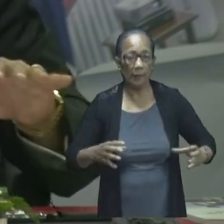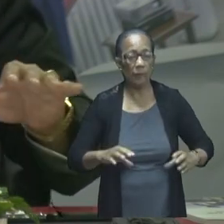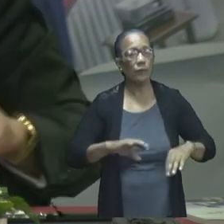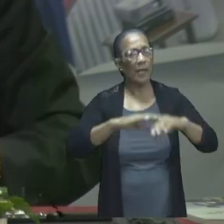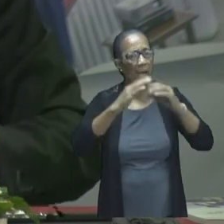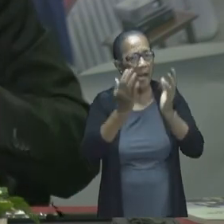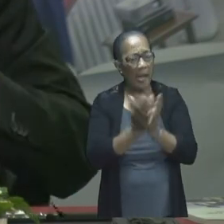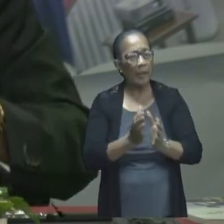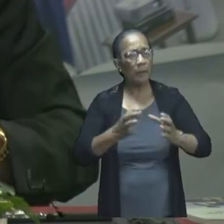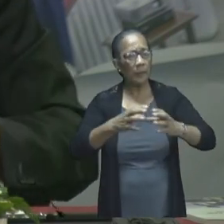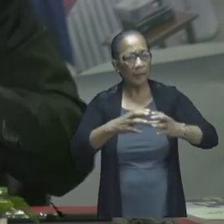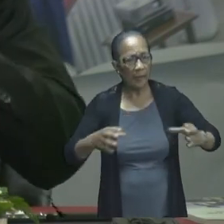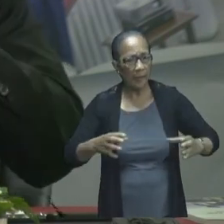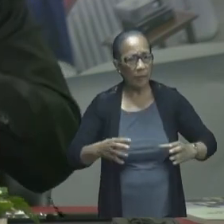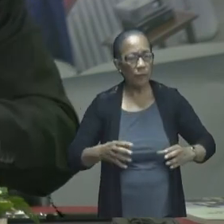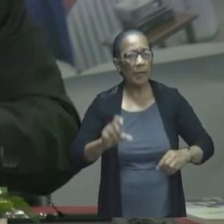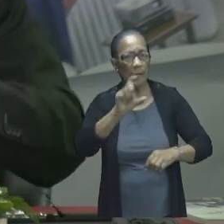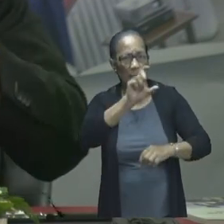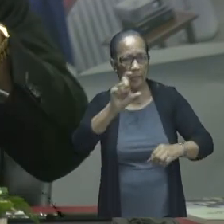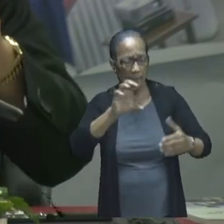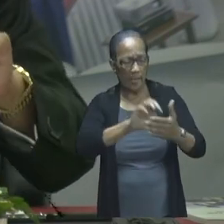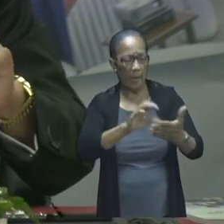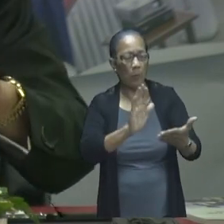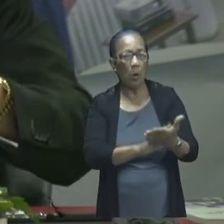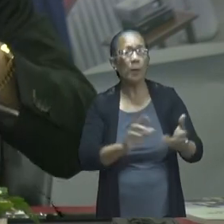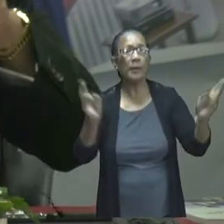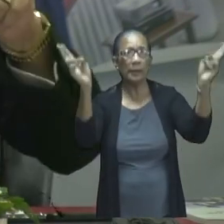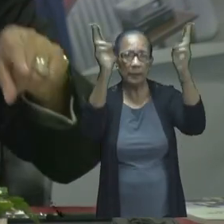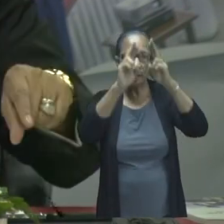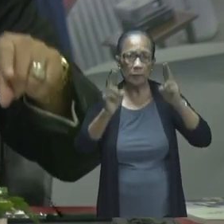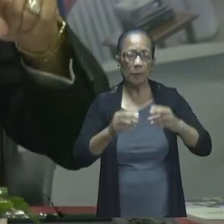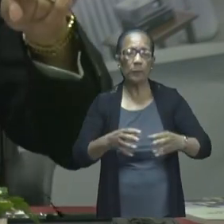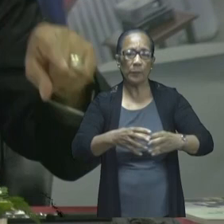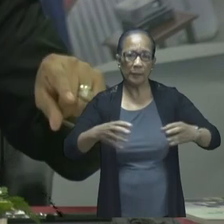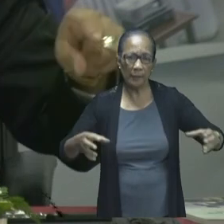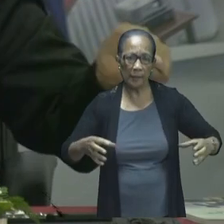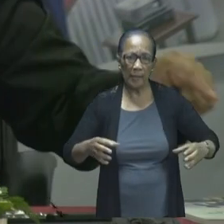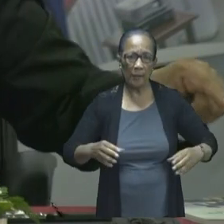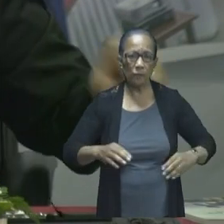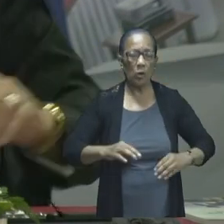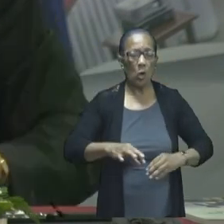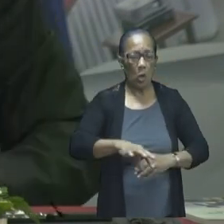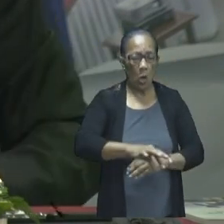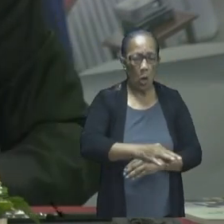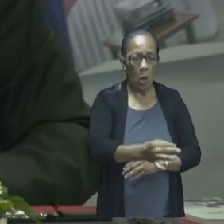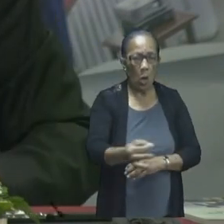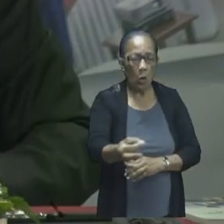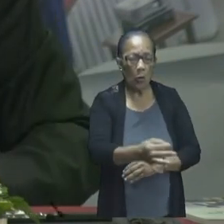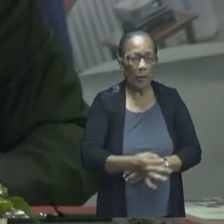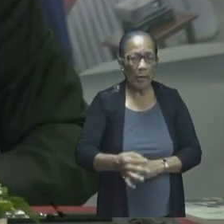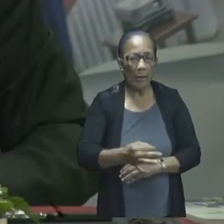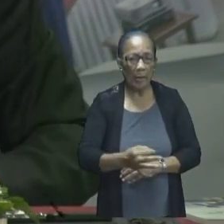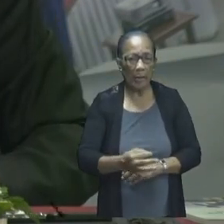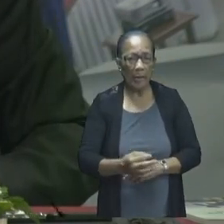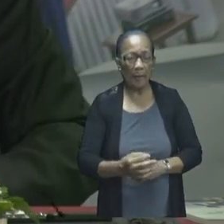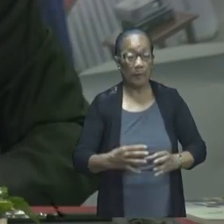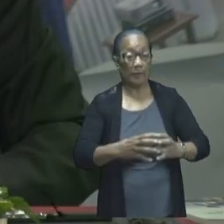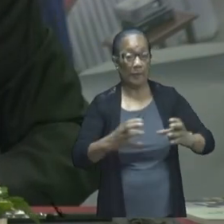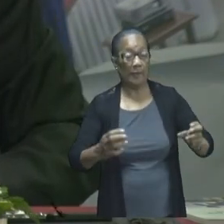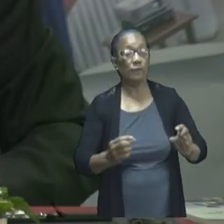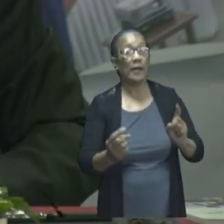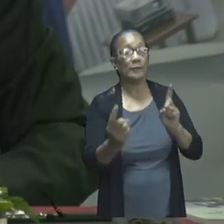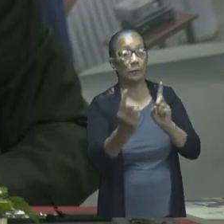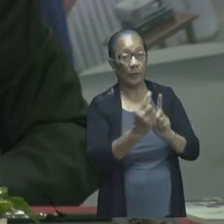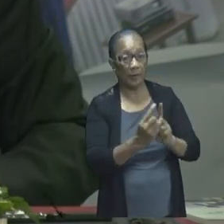bedrijven we lopen want dat hij hem geweldig alle internationale bedrijven hebben lokaal lokaal bedrijf was partner om samen te werken